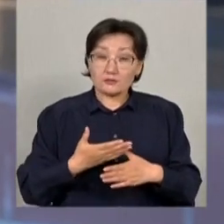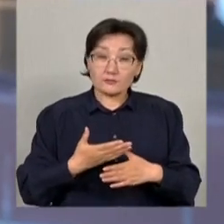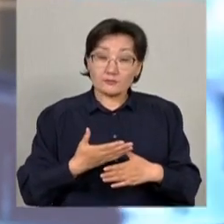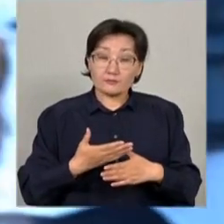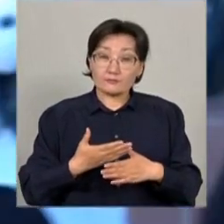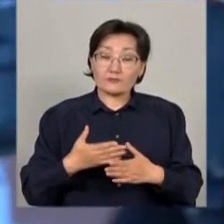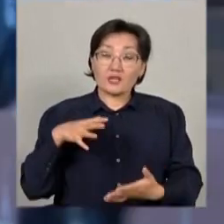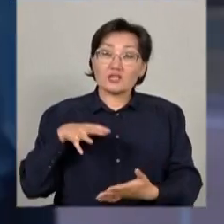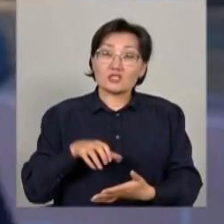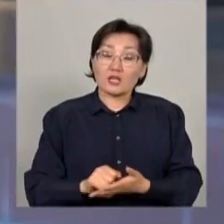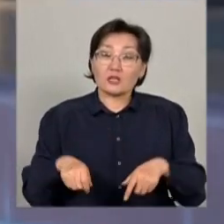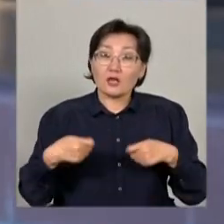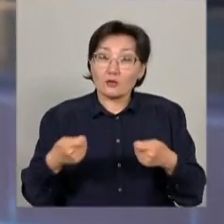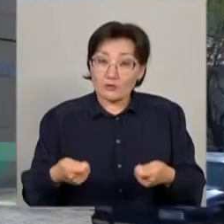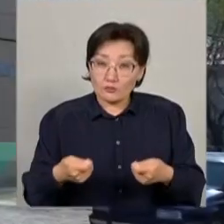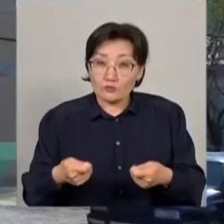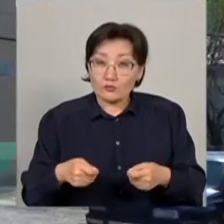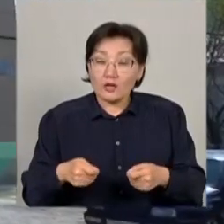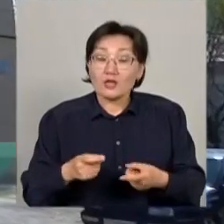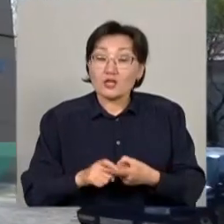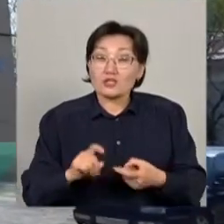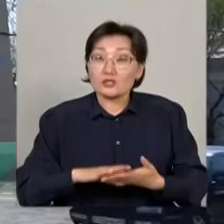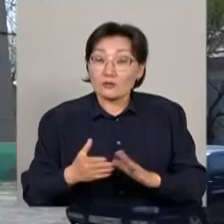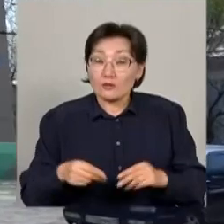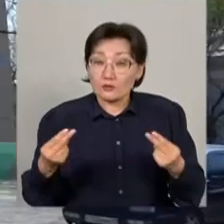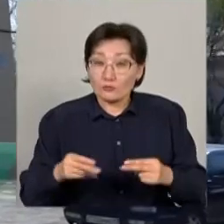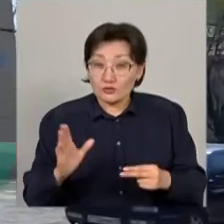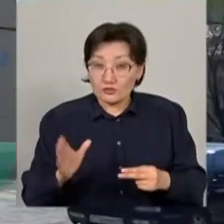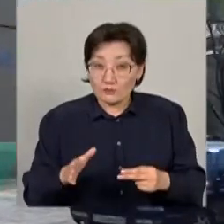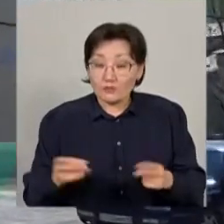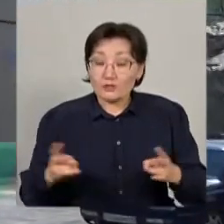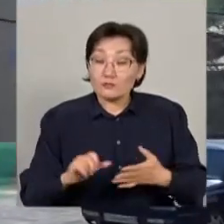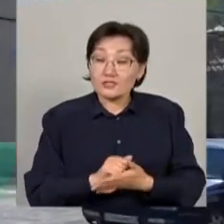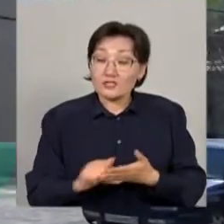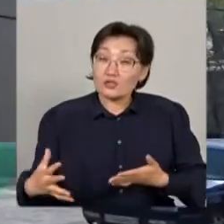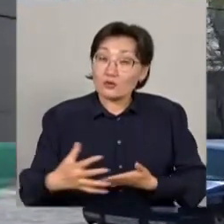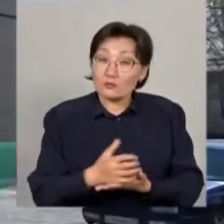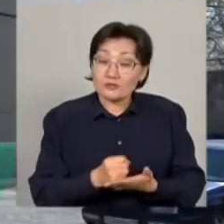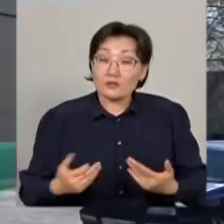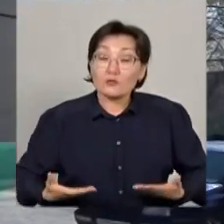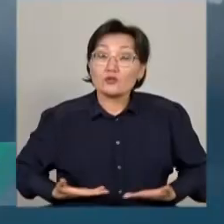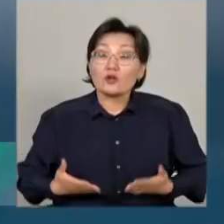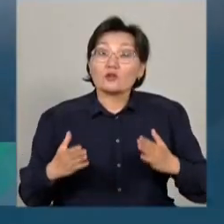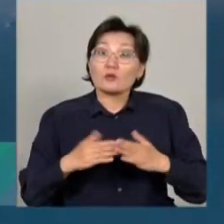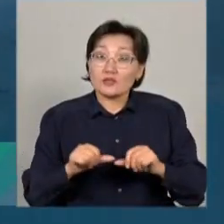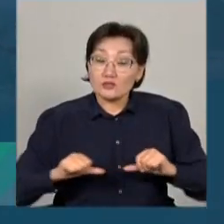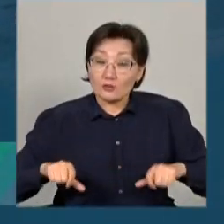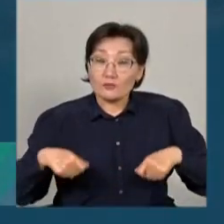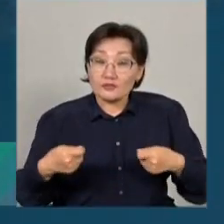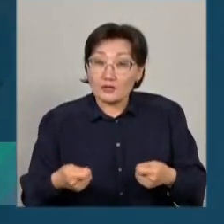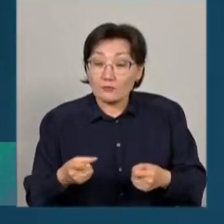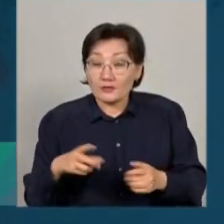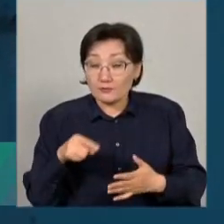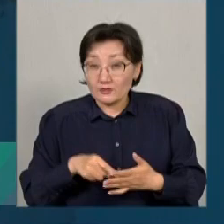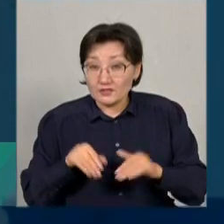жалға беру туралы келісімшарт түзіледі. Жауаптылардың сөзіне сенсек, тиісті құжаттар жиналып, тұрғын үй комиссиясына ұсынылған соң, бірқатар